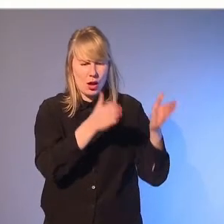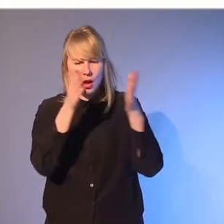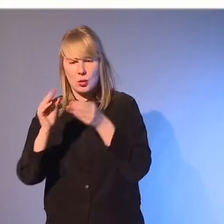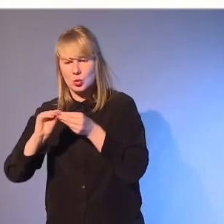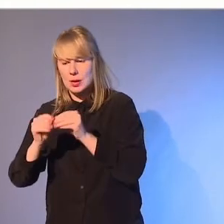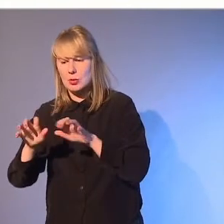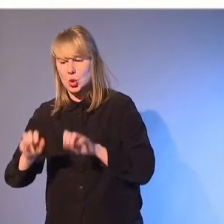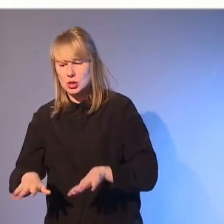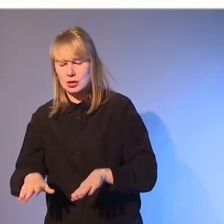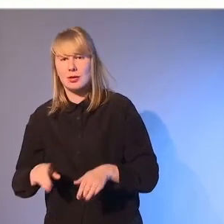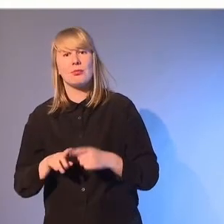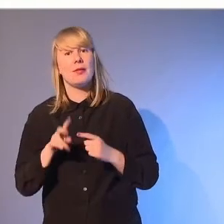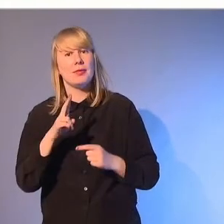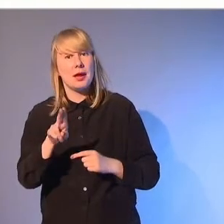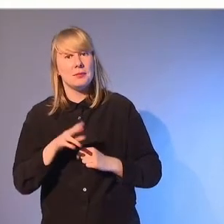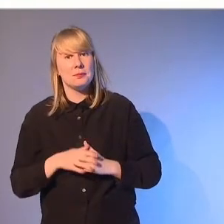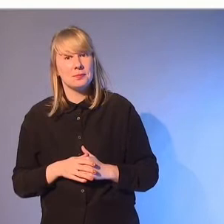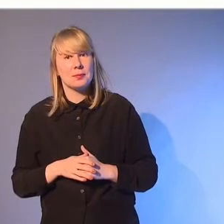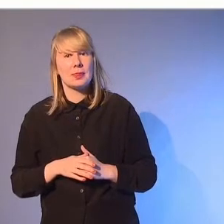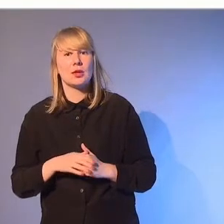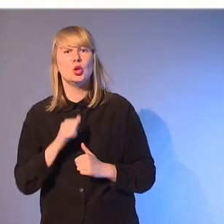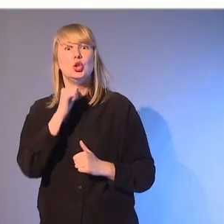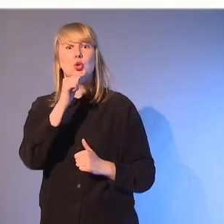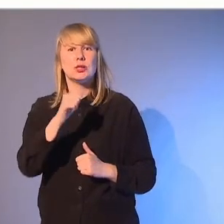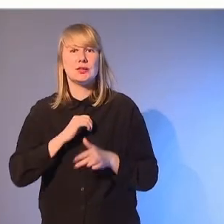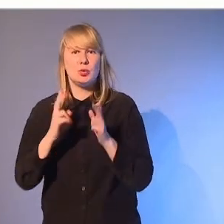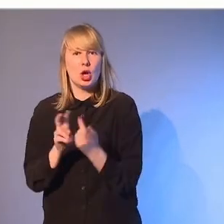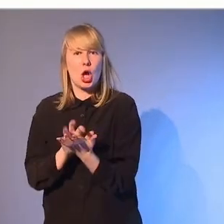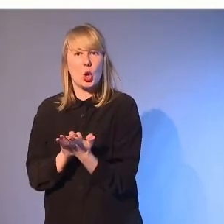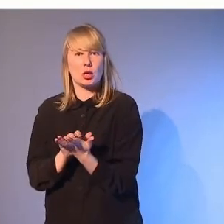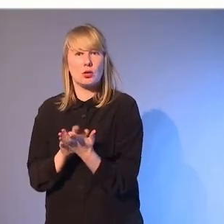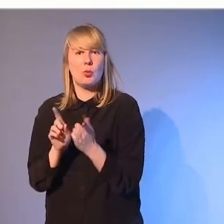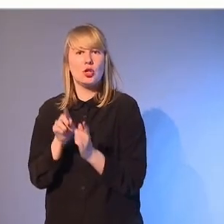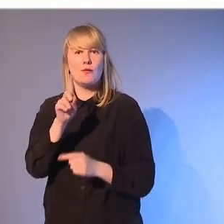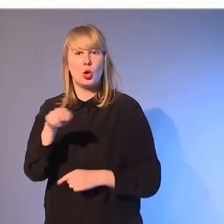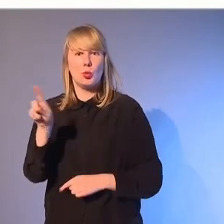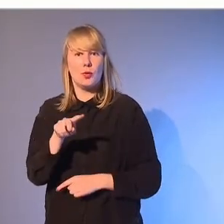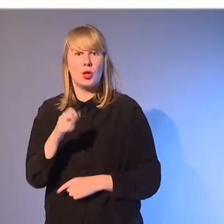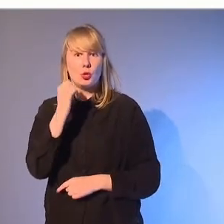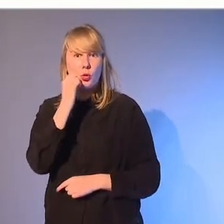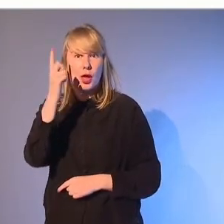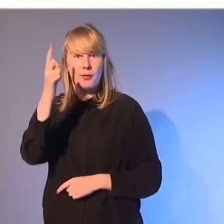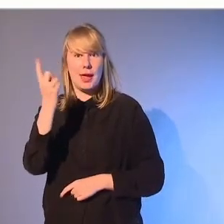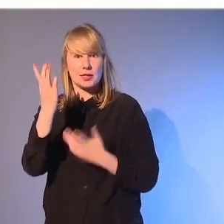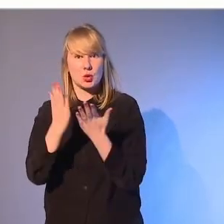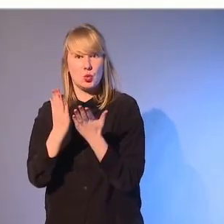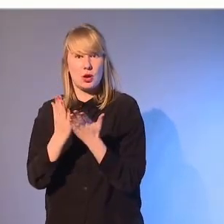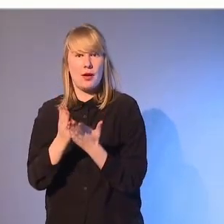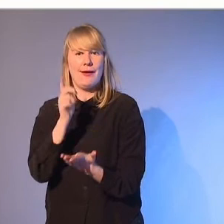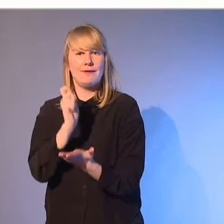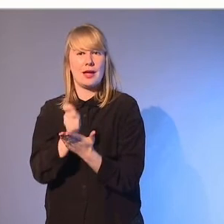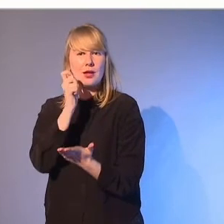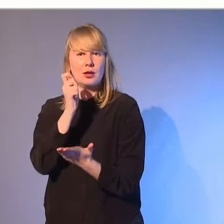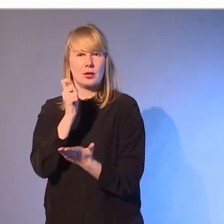Men nei, da ble det juks å bruke kalkulator, så da ble også det forbud i Trondheim, så var det til og med hadde skoletidere vedtak